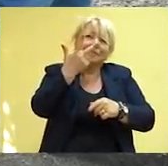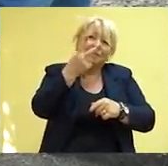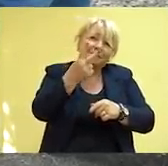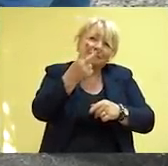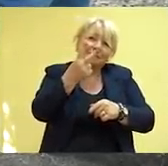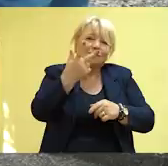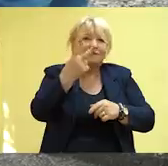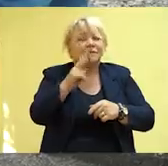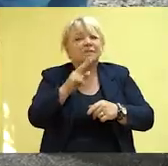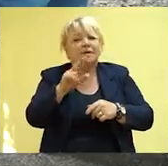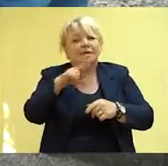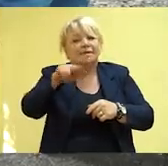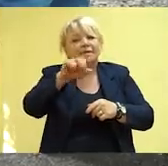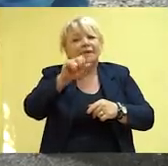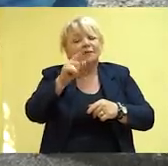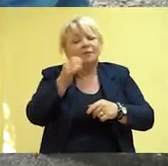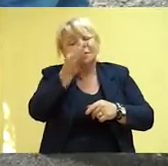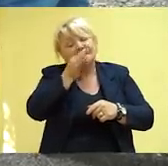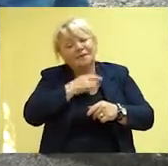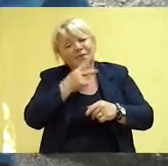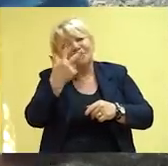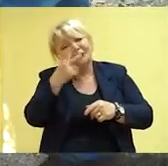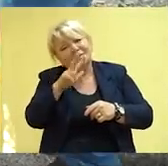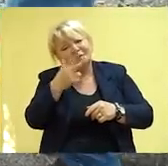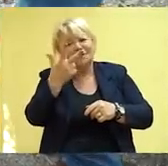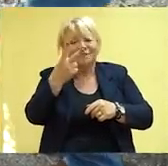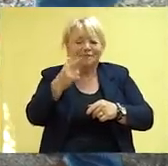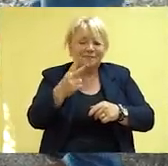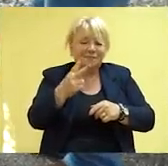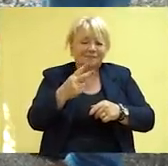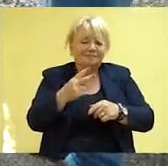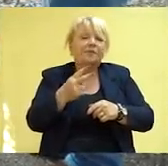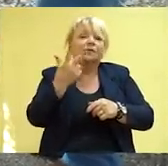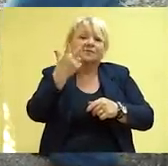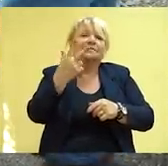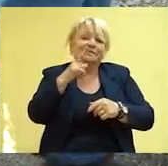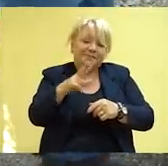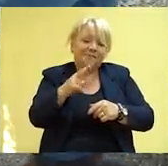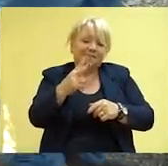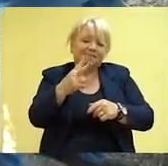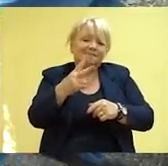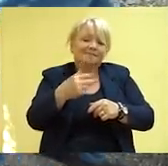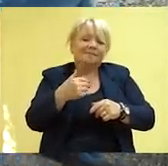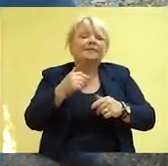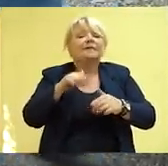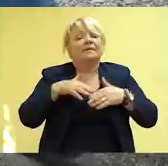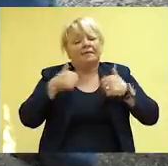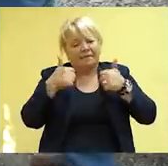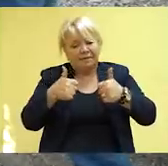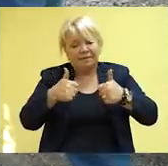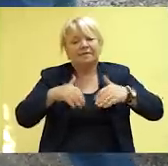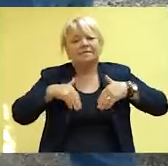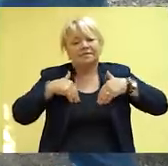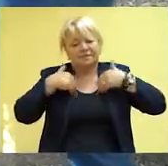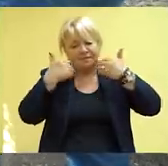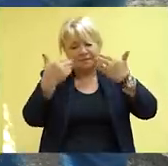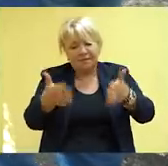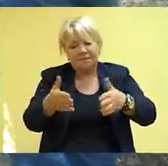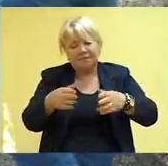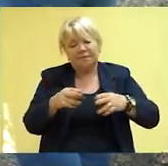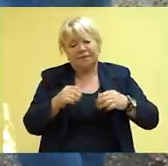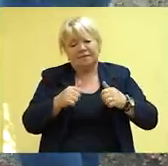დათო. 12 სვა? ანუ 33 ის ესაყო. კარგია ძმაო. წარმატებები ძმო, დრივში,